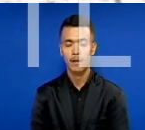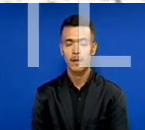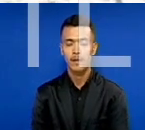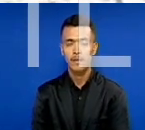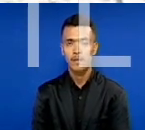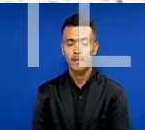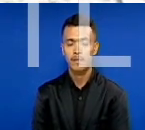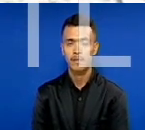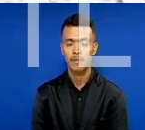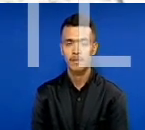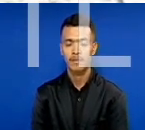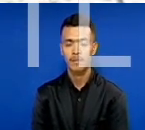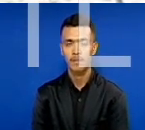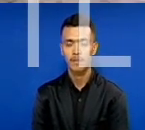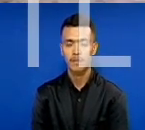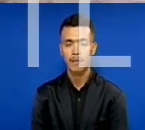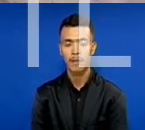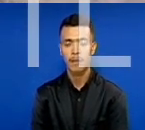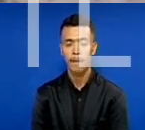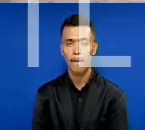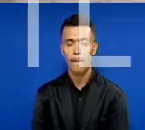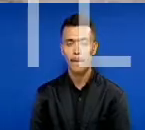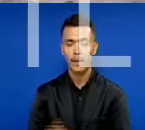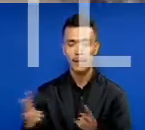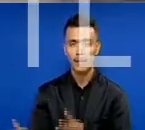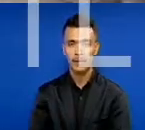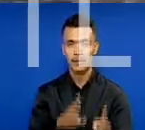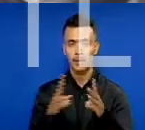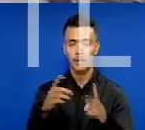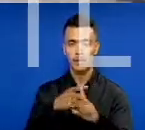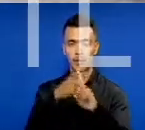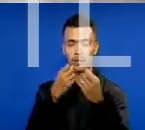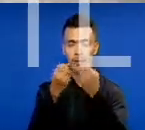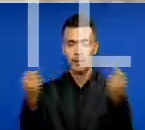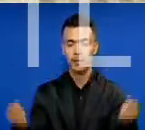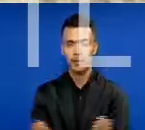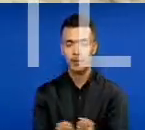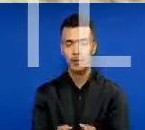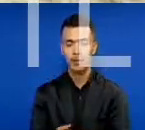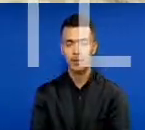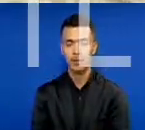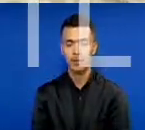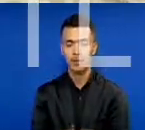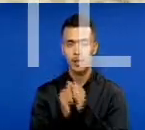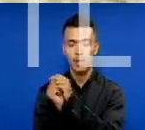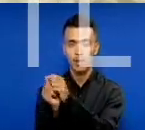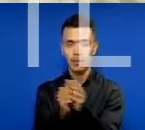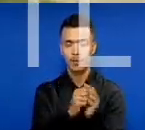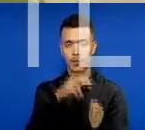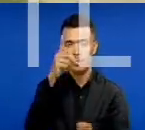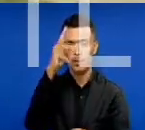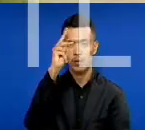matahoi waitame aplikai. Estrada husi suku afaloikai mai dal to iha lia sidi. Hamotu